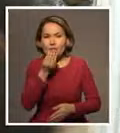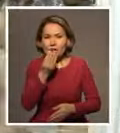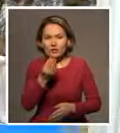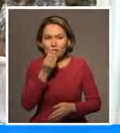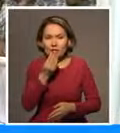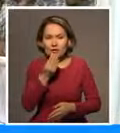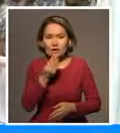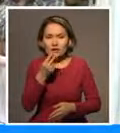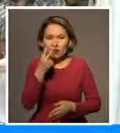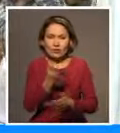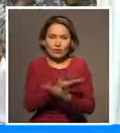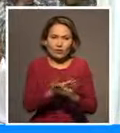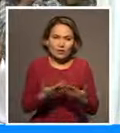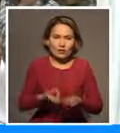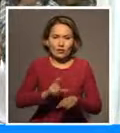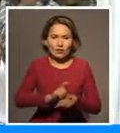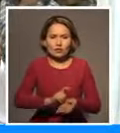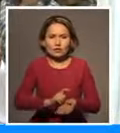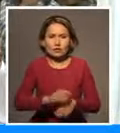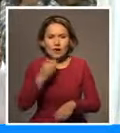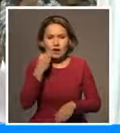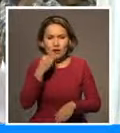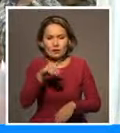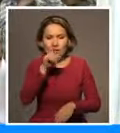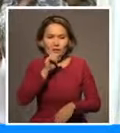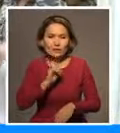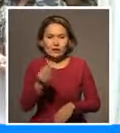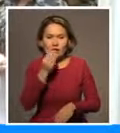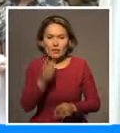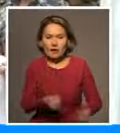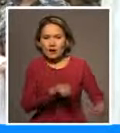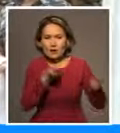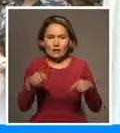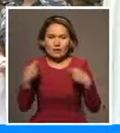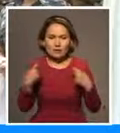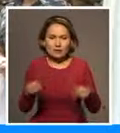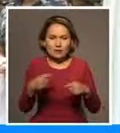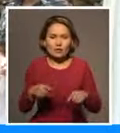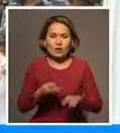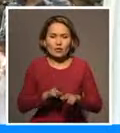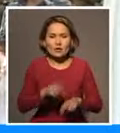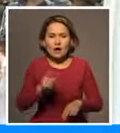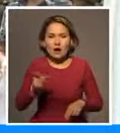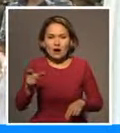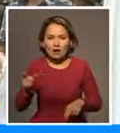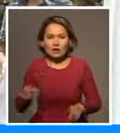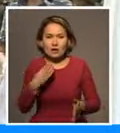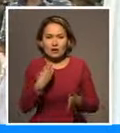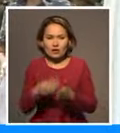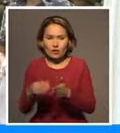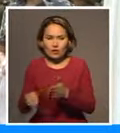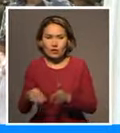өнім өте жақсы, сапасы да жақсы, бағасы да жақсы, бірақ та біздің тұтынушыны олы білмейді. Сондықтан